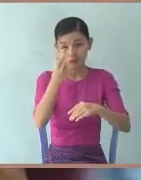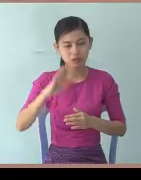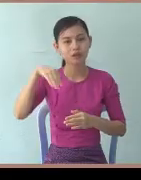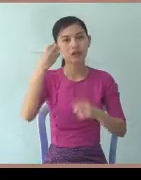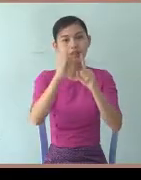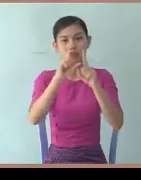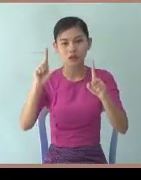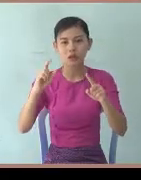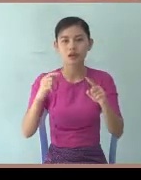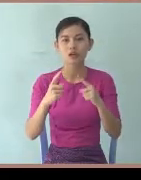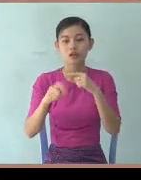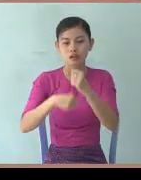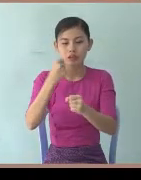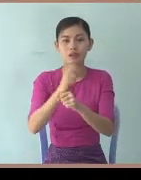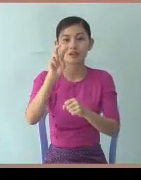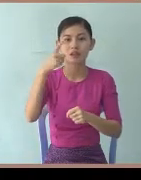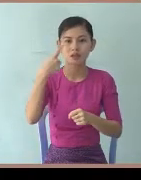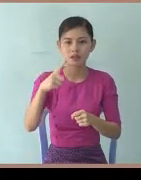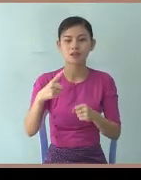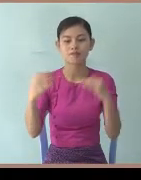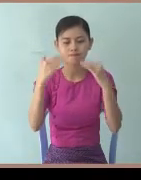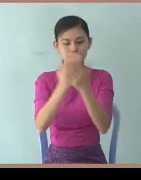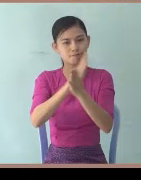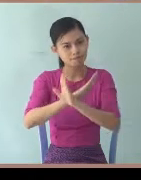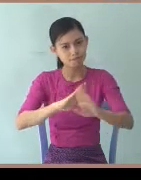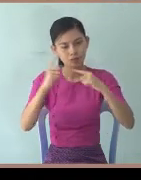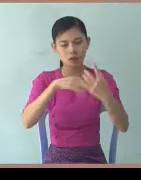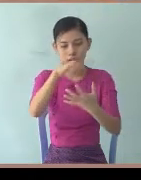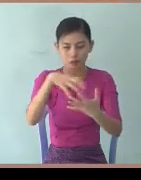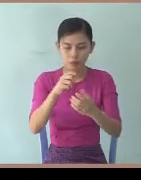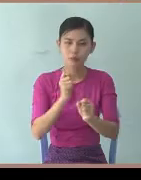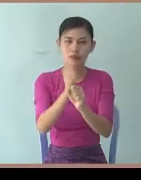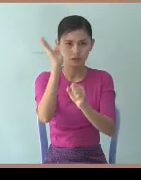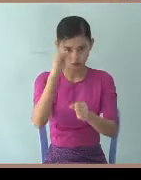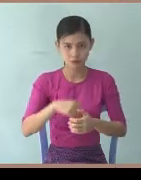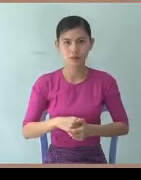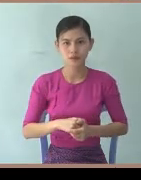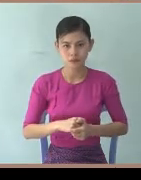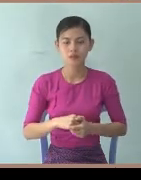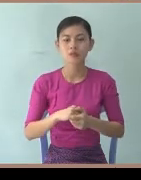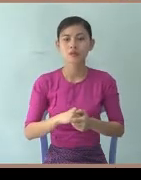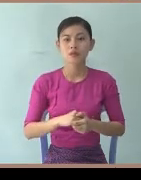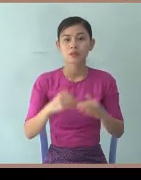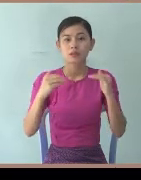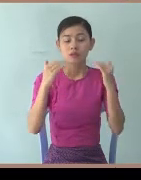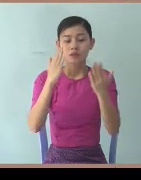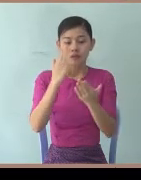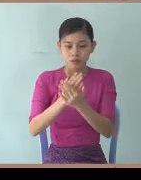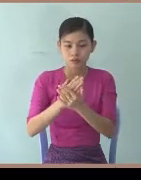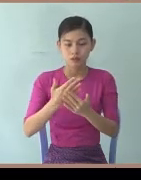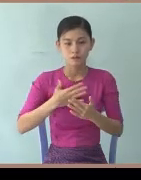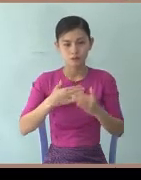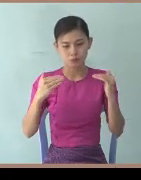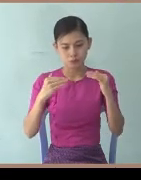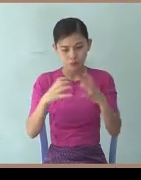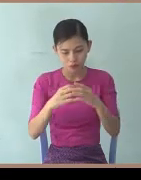တယ်ကျွန်တော်27ရာသို့ပြင်လို့ညီလာခံဒီကိုကျင့်ပါပြုလုပ်တော့မှာဖြစ်တယ်ငင်းငင်းရေးဆိုတာကလည်းတစ်ခါကြီးကြာရင်တစ်ဖက်တည်းကရကျင်